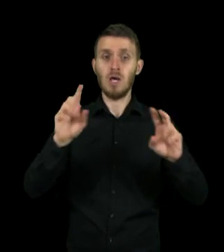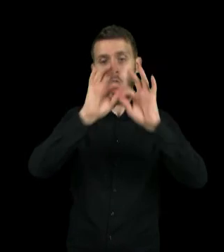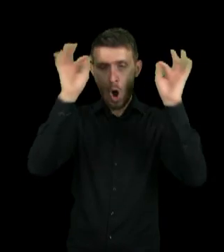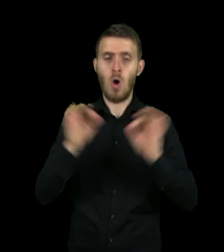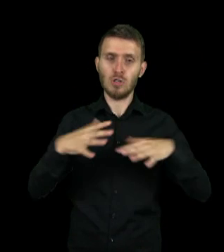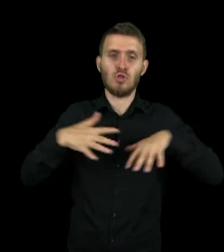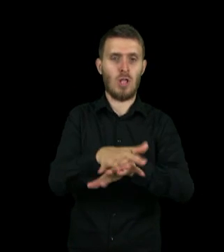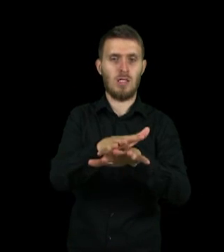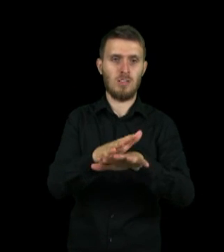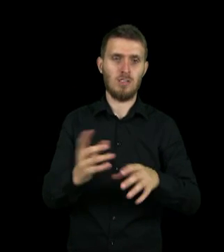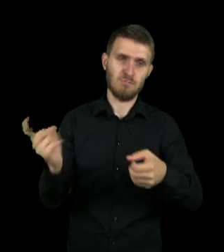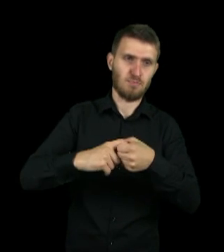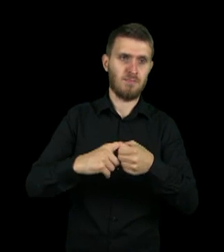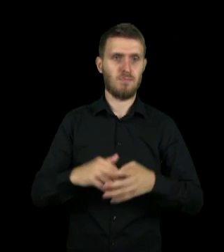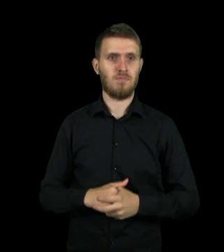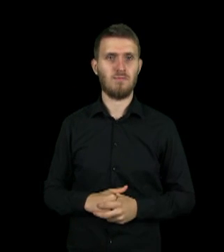członkiem sieci